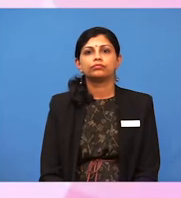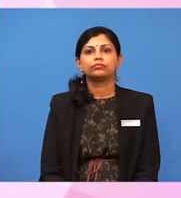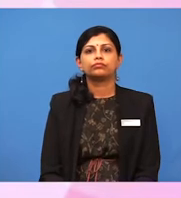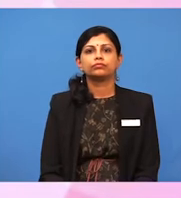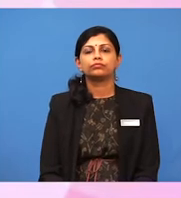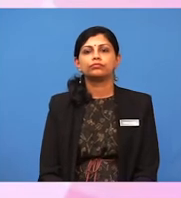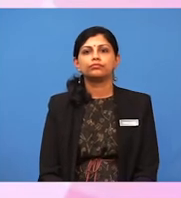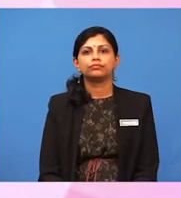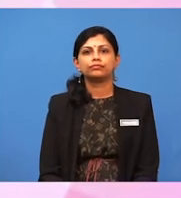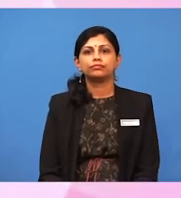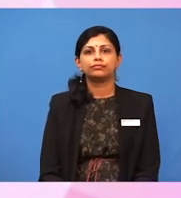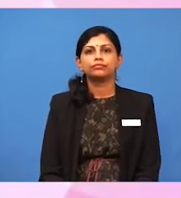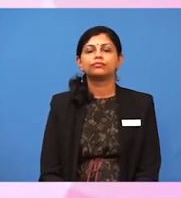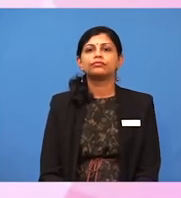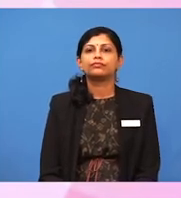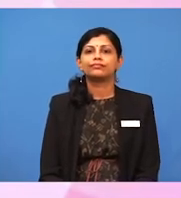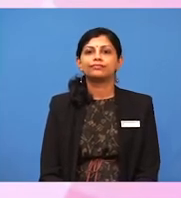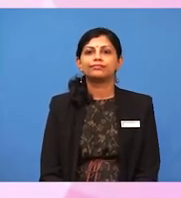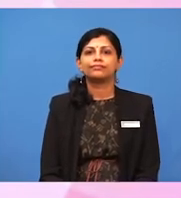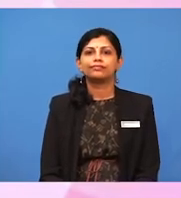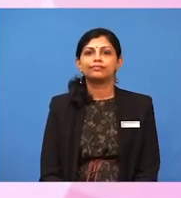Salmah garis bawah 79.